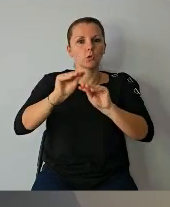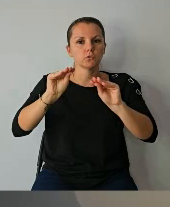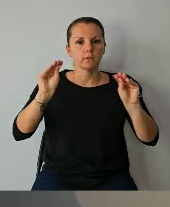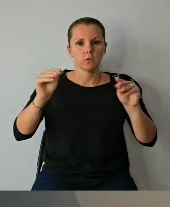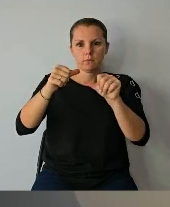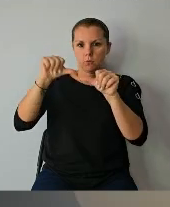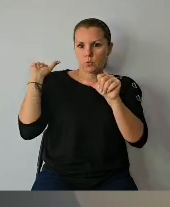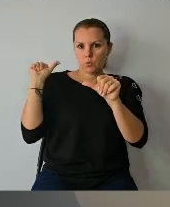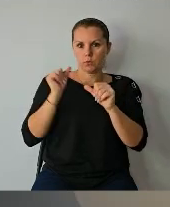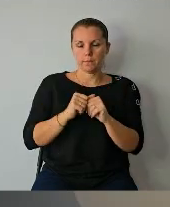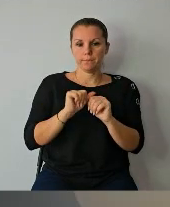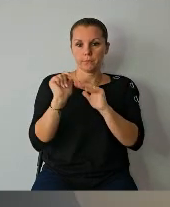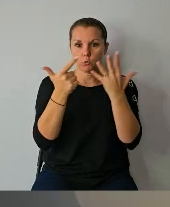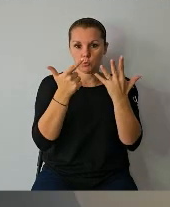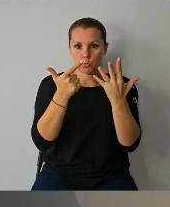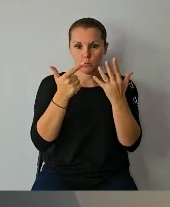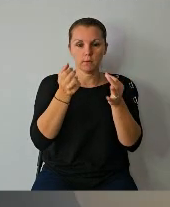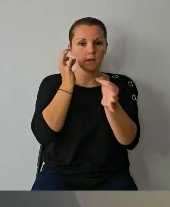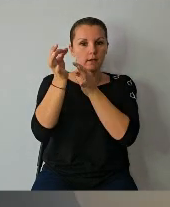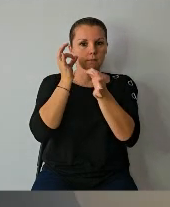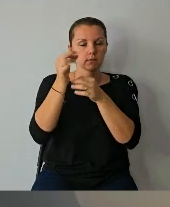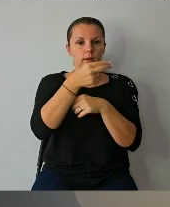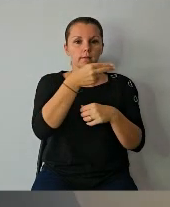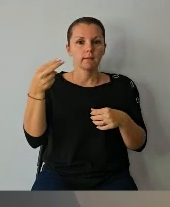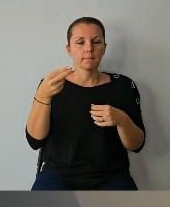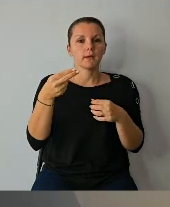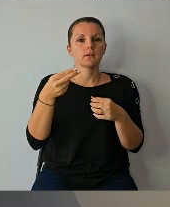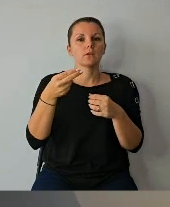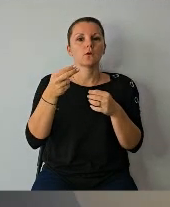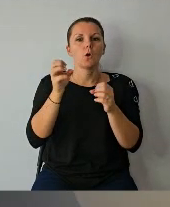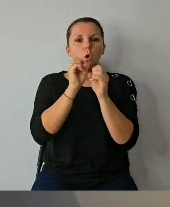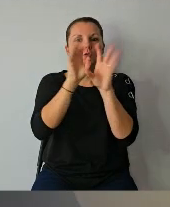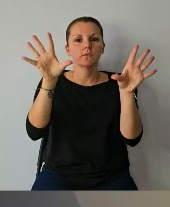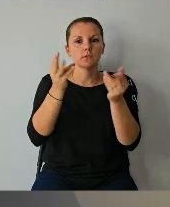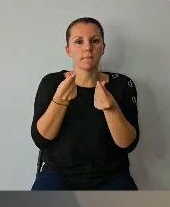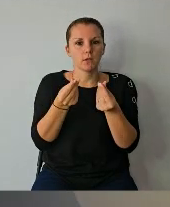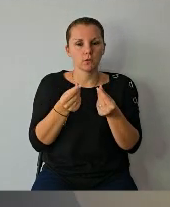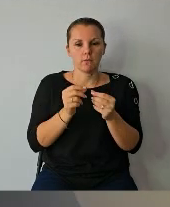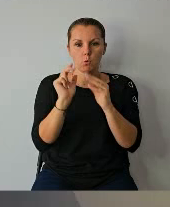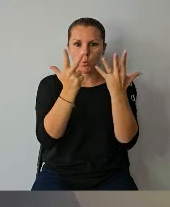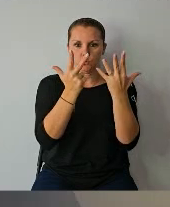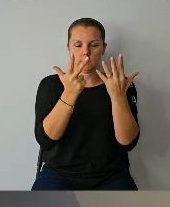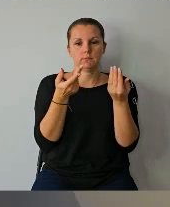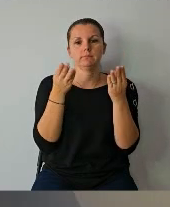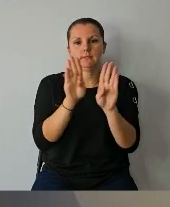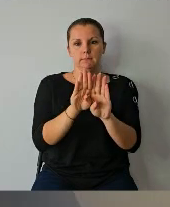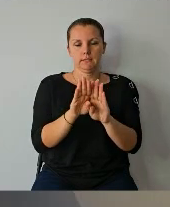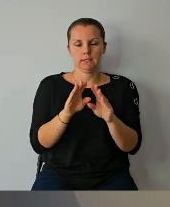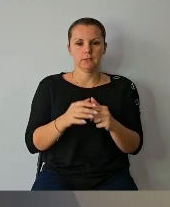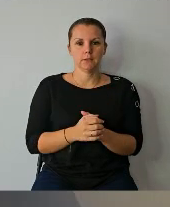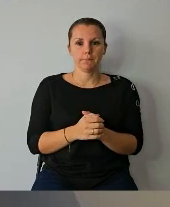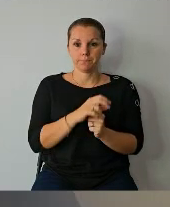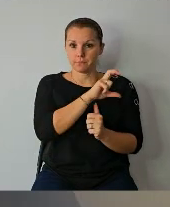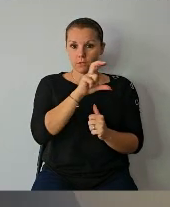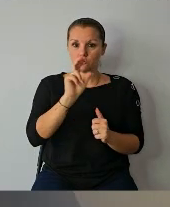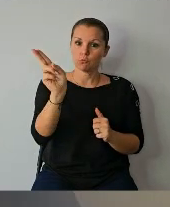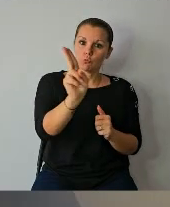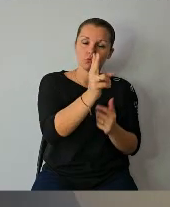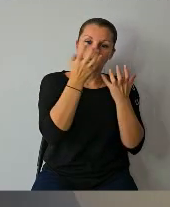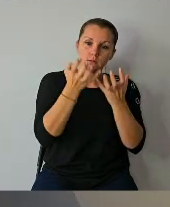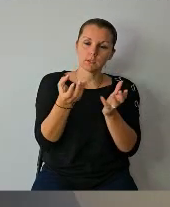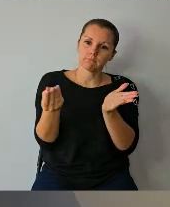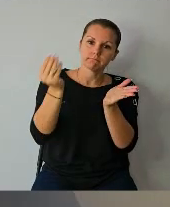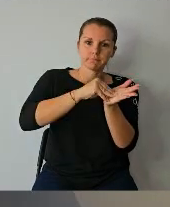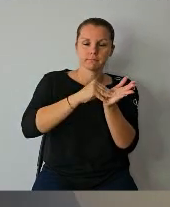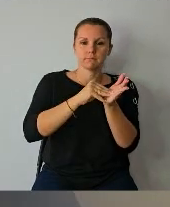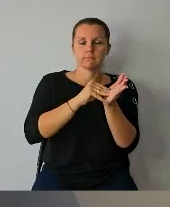rok. Punkt siódmy. Informacja na temat doświadczeń majątkowych. I punkt ósmy. Zamknięcie obrad. Czy ktoś z Państwa chciałby coś wnieść